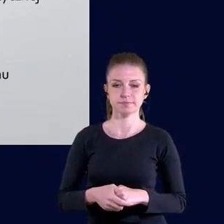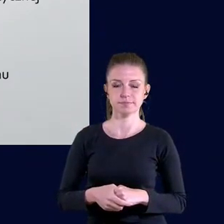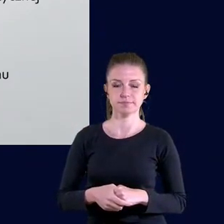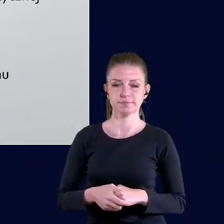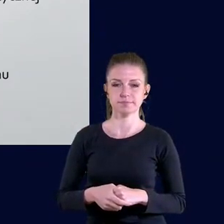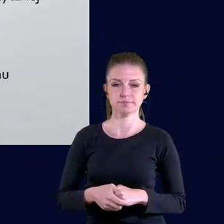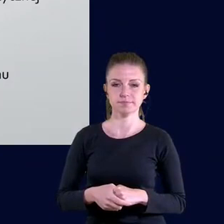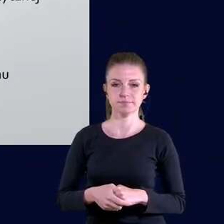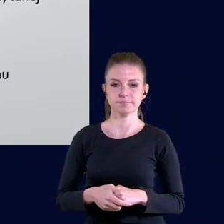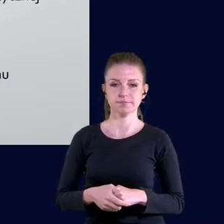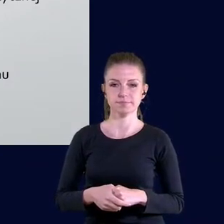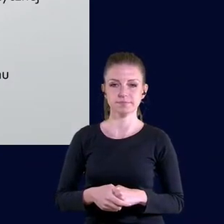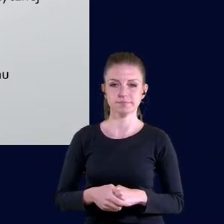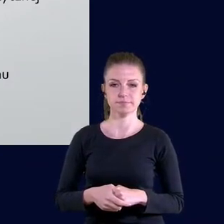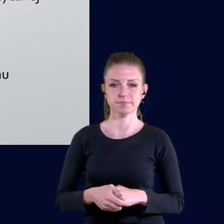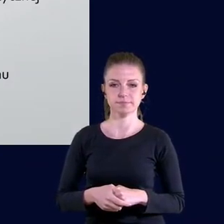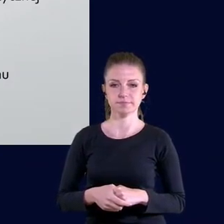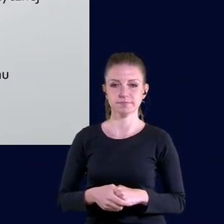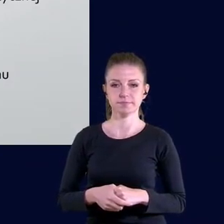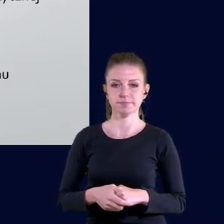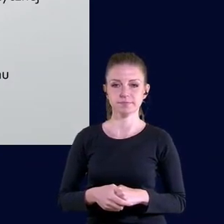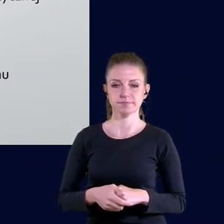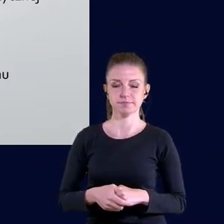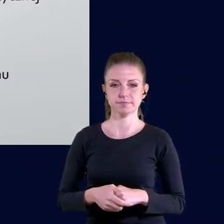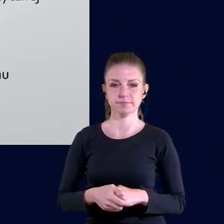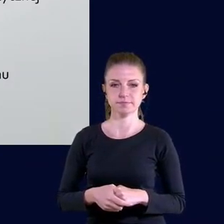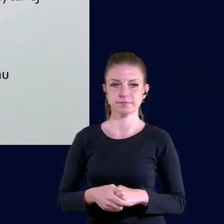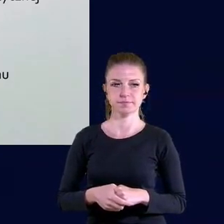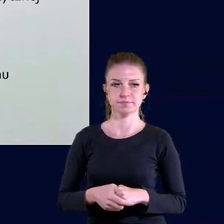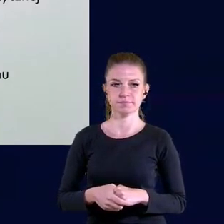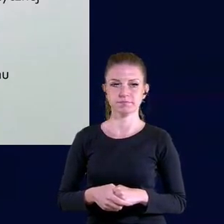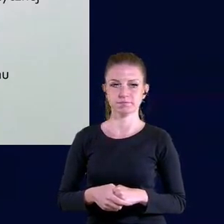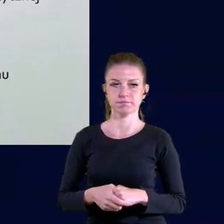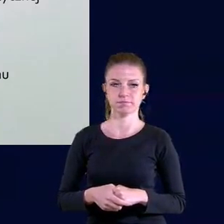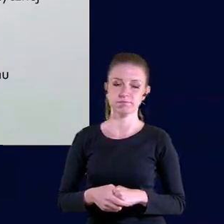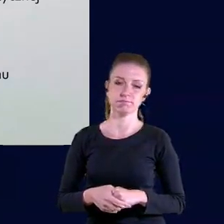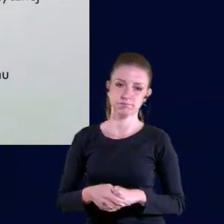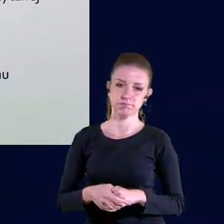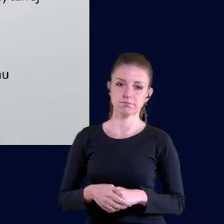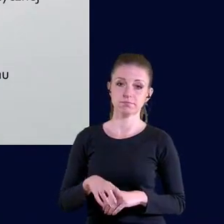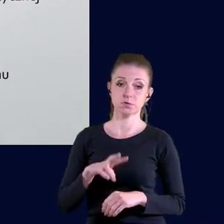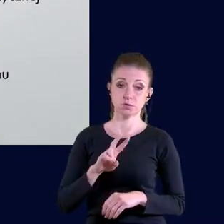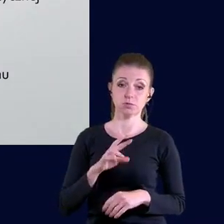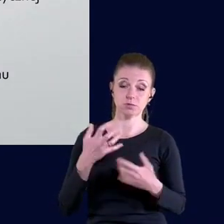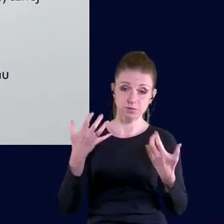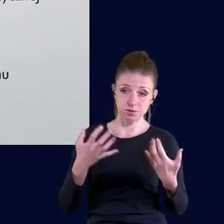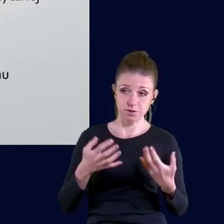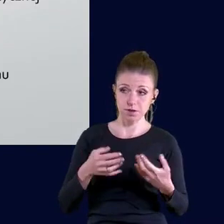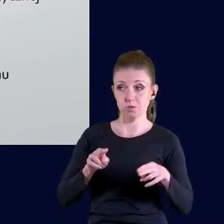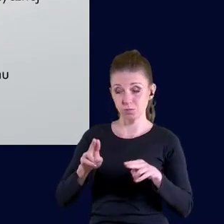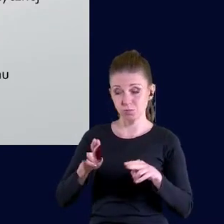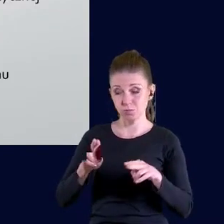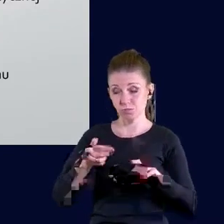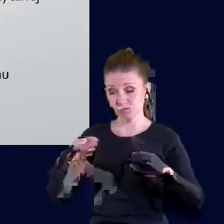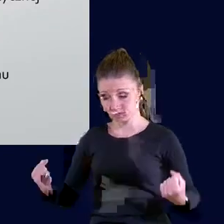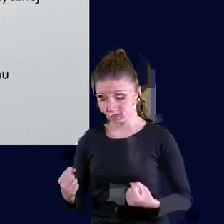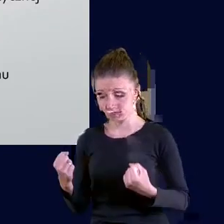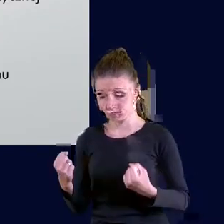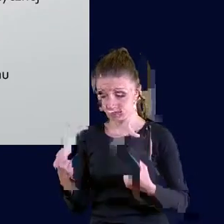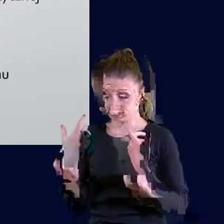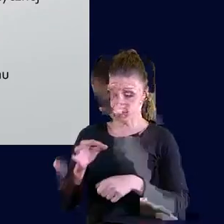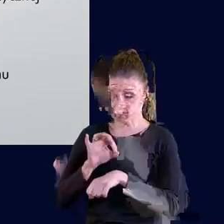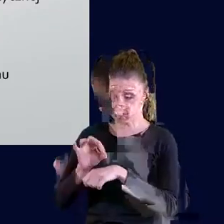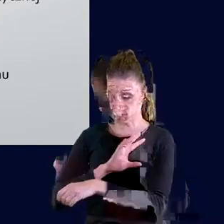tak bo jak inne wymagania wobec osób które starają się o włączeniu do